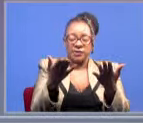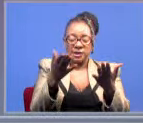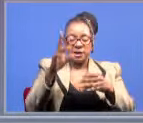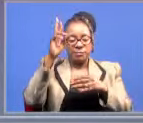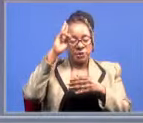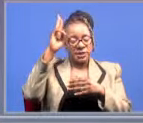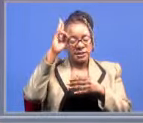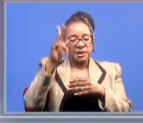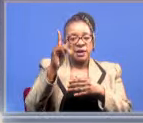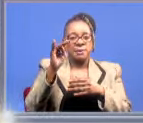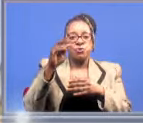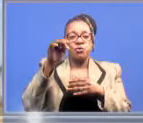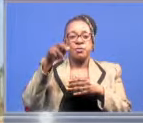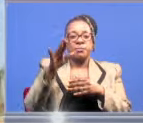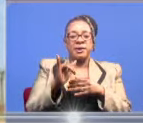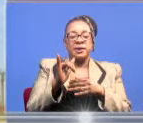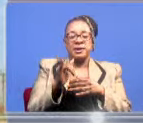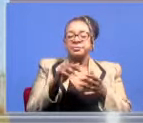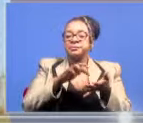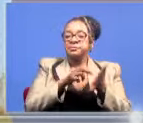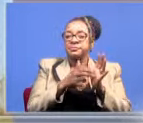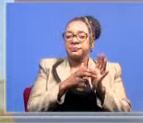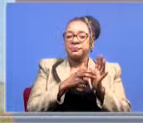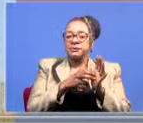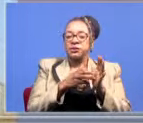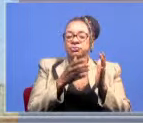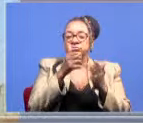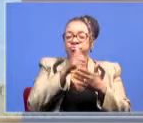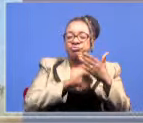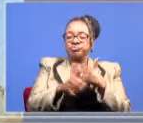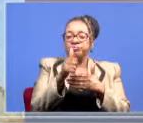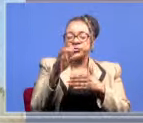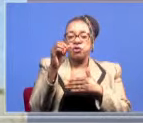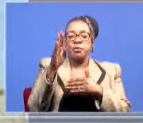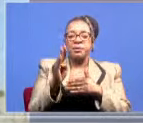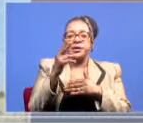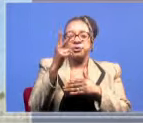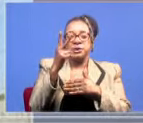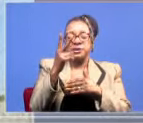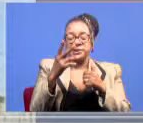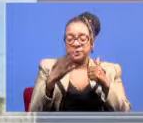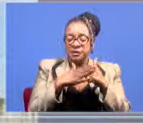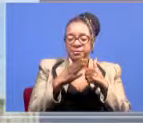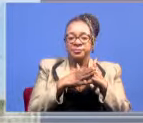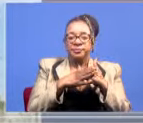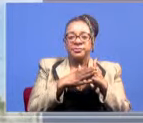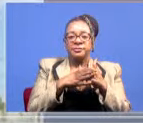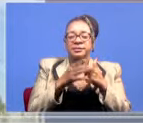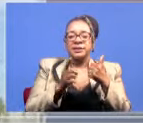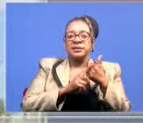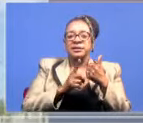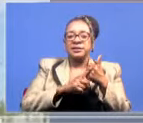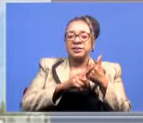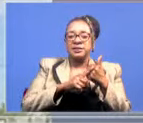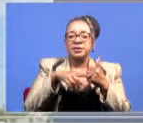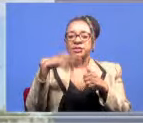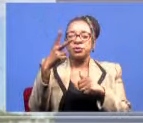ya Kiamumbi na ripoti yake kusajiliwa chini ya nambari 29 mwezi wa 6 mwaka